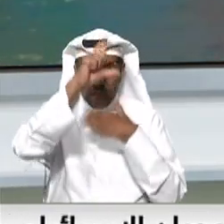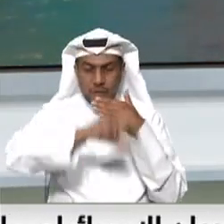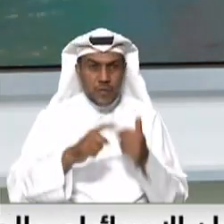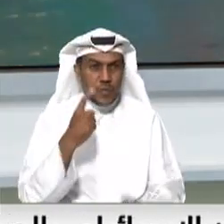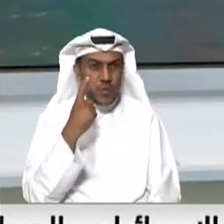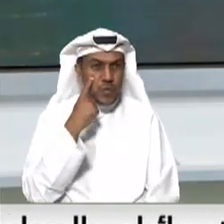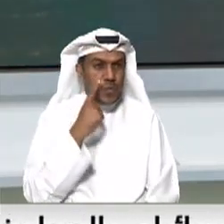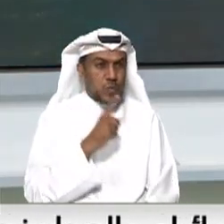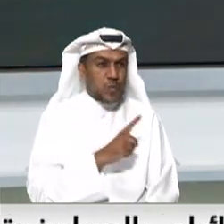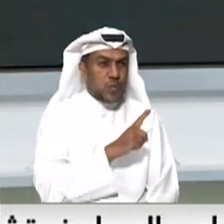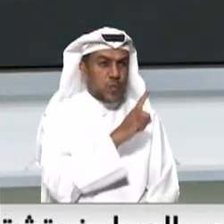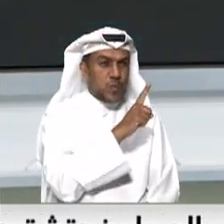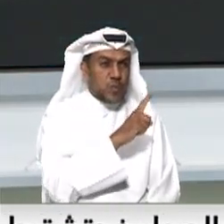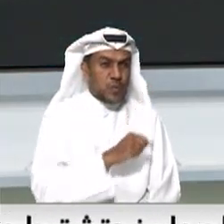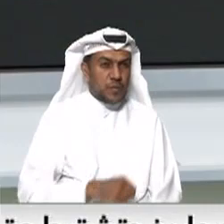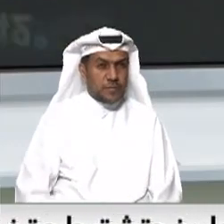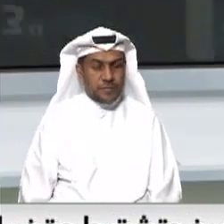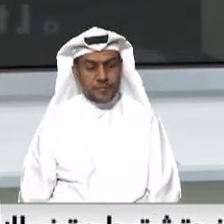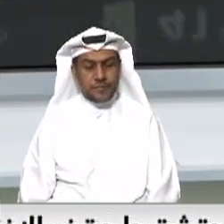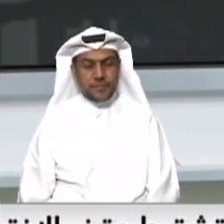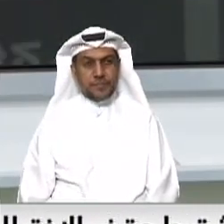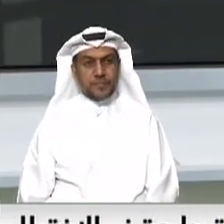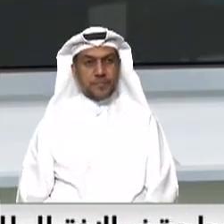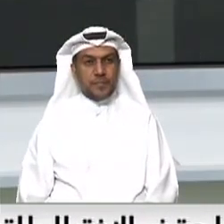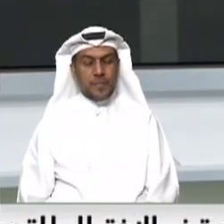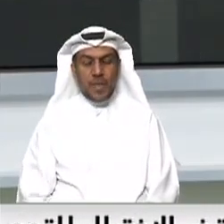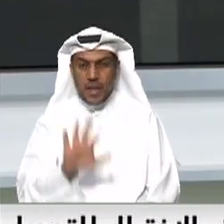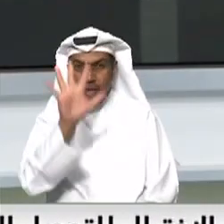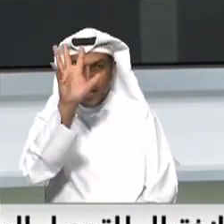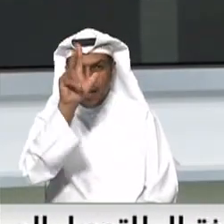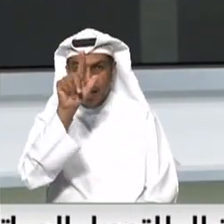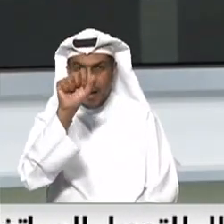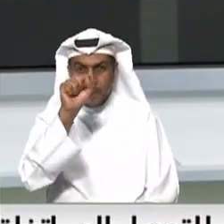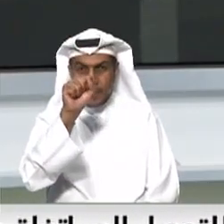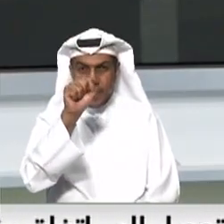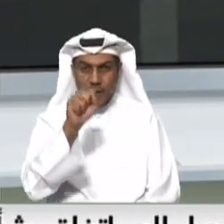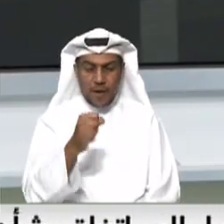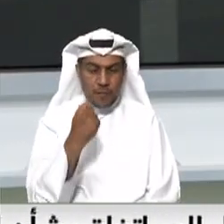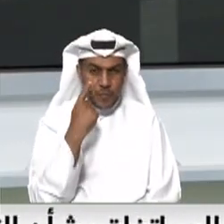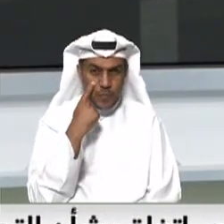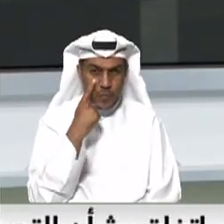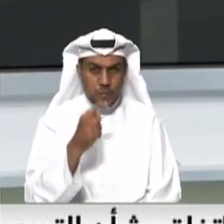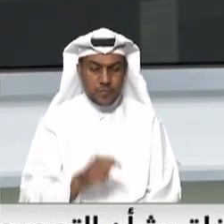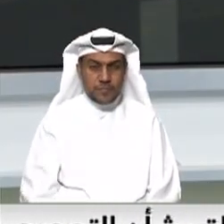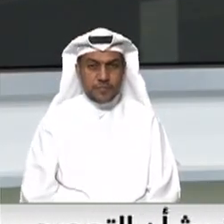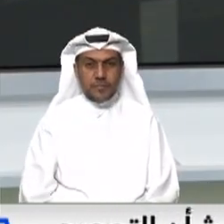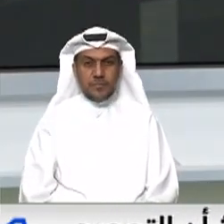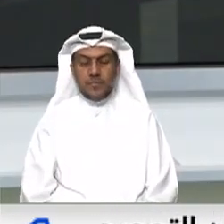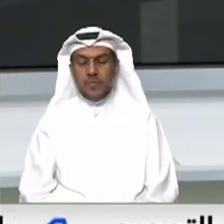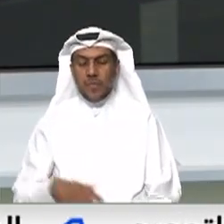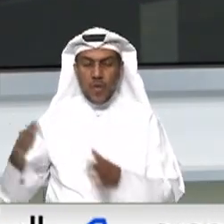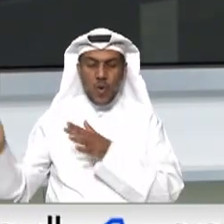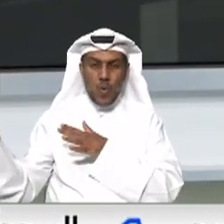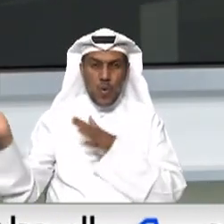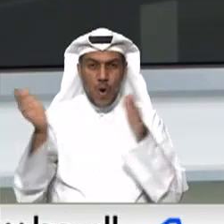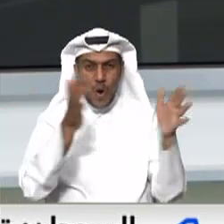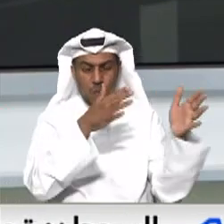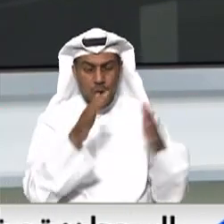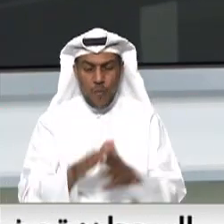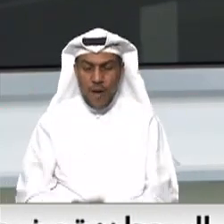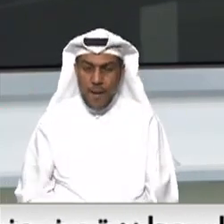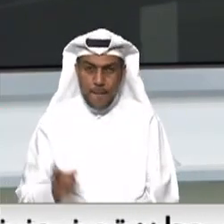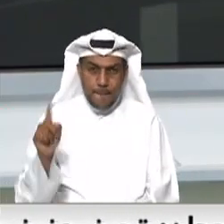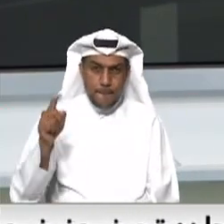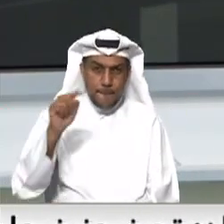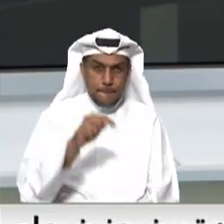وواحد وثلاثين دقيقه اما الطقس المتوقع باذن الله خلال الايام الخمسه القادمه نشاط في سرعه الرياح متوقع خلال الايام